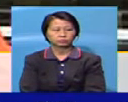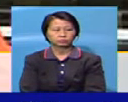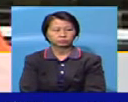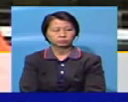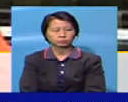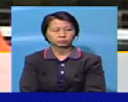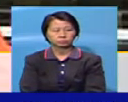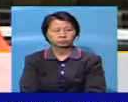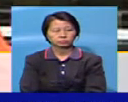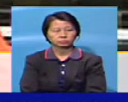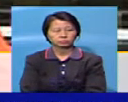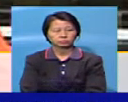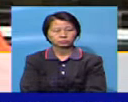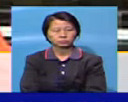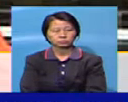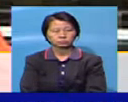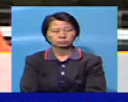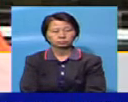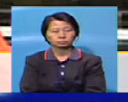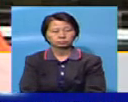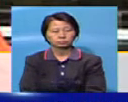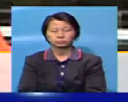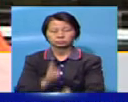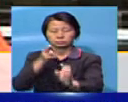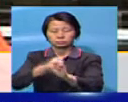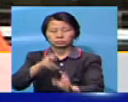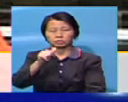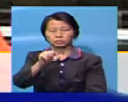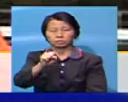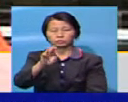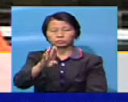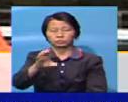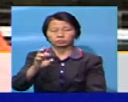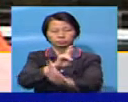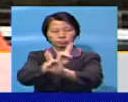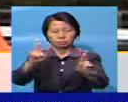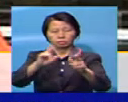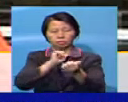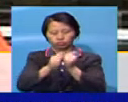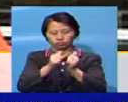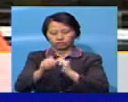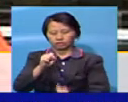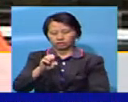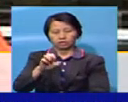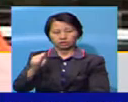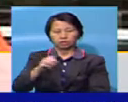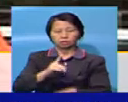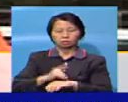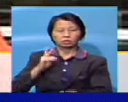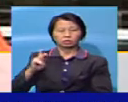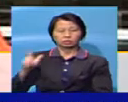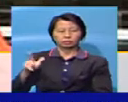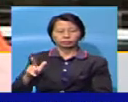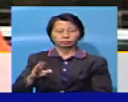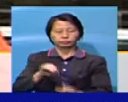sama perenyataan kami di asbc adalah sebagai persiapan untuk menghadapi sukan 2017 di Kuala Lumpur